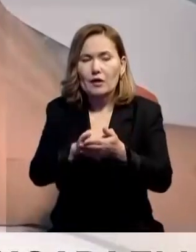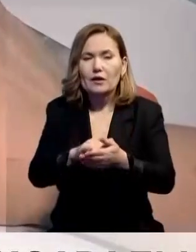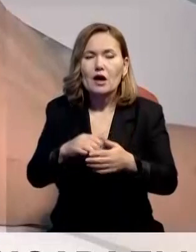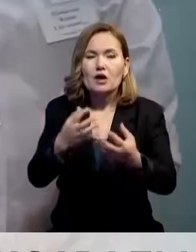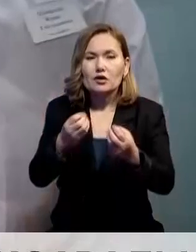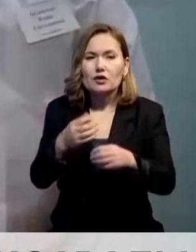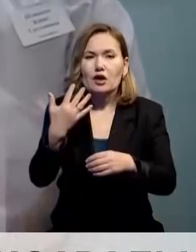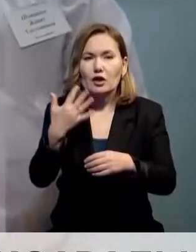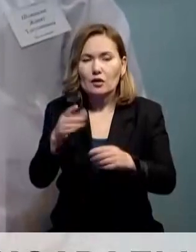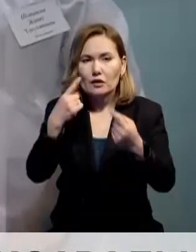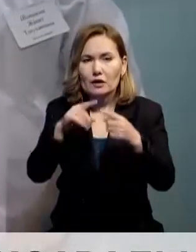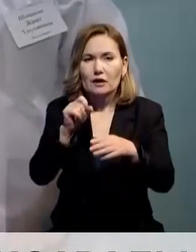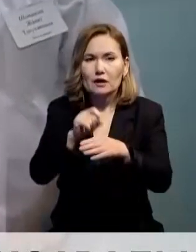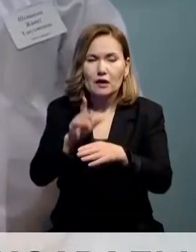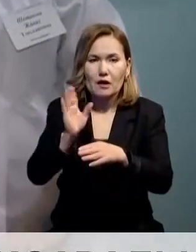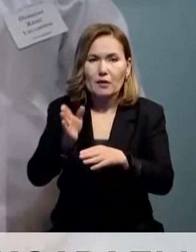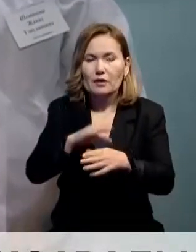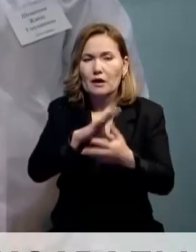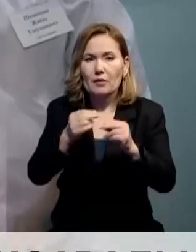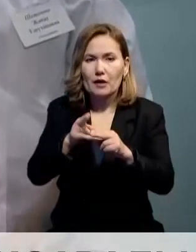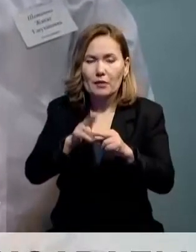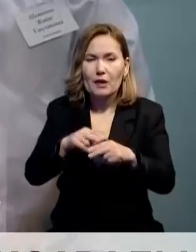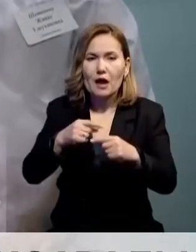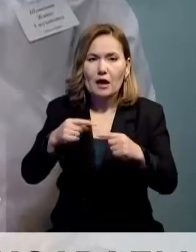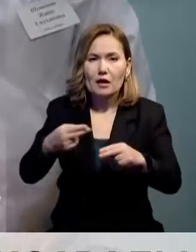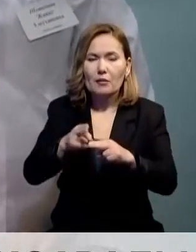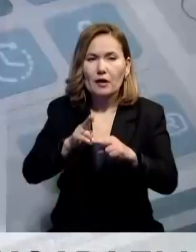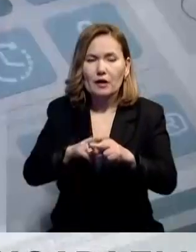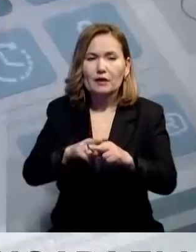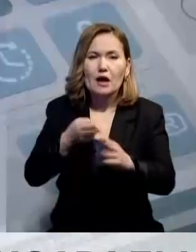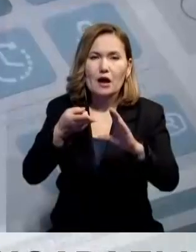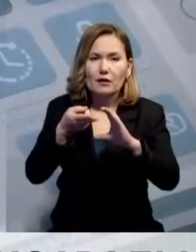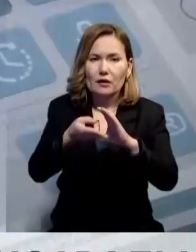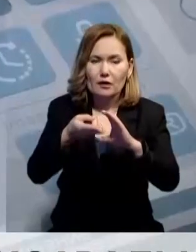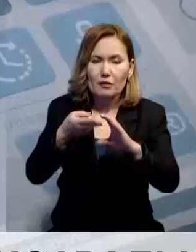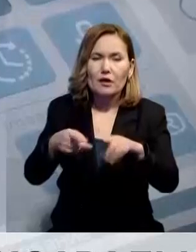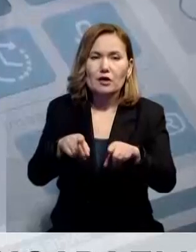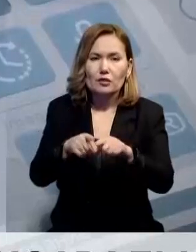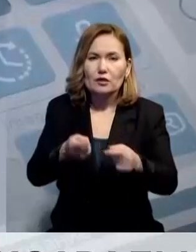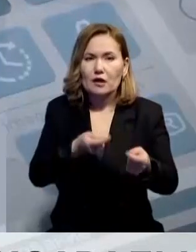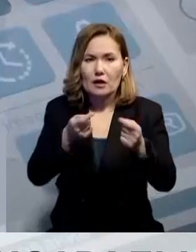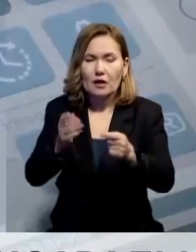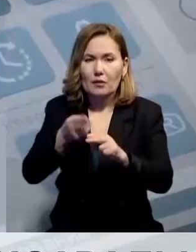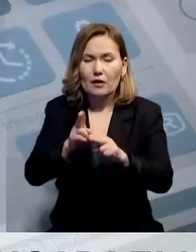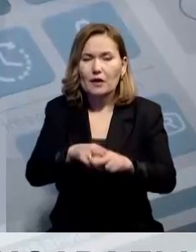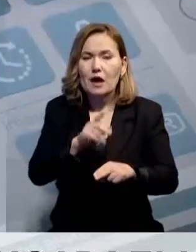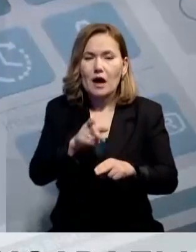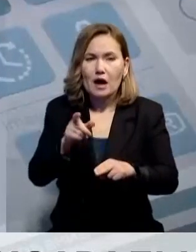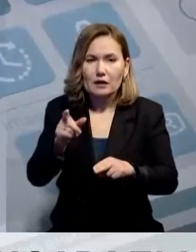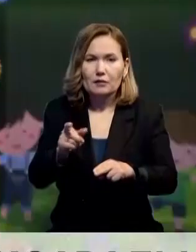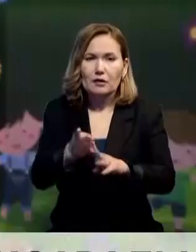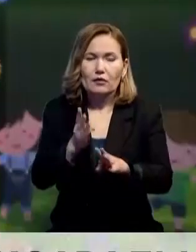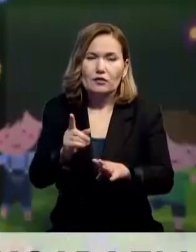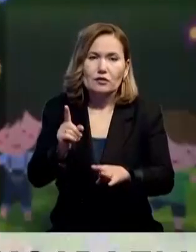53 атаулы техникаға тапсырыс бермек. Солардың ішінде магнитті резонанстық томография аппаратын асыға күтіп отыр. Өйткені сол үшін Өскеменге сабылатындар